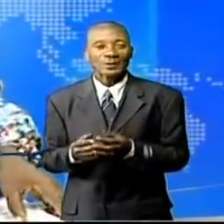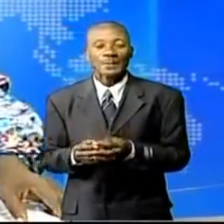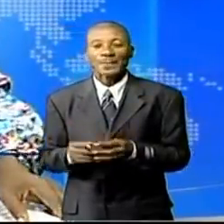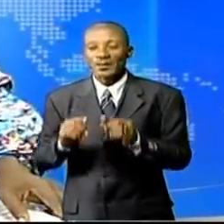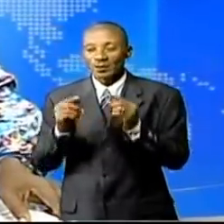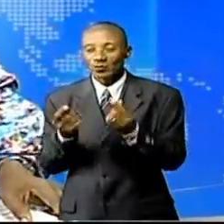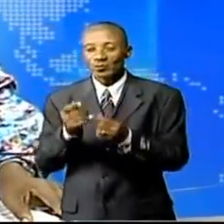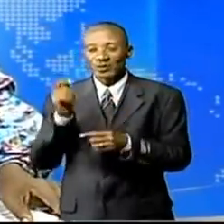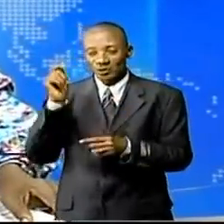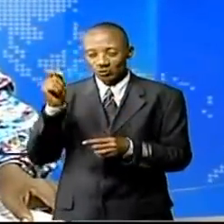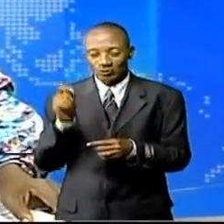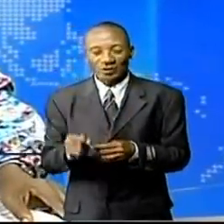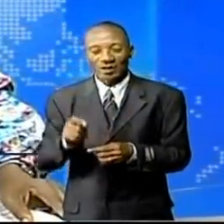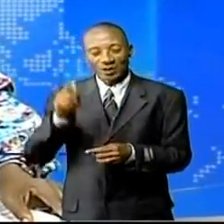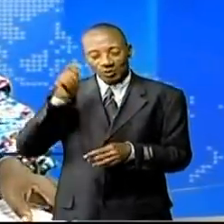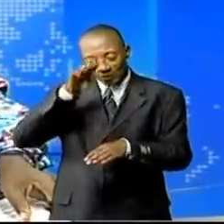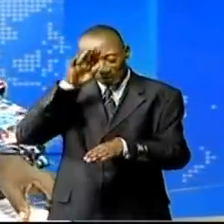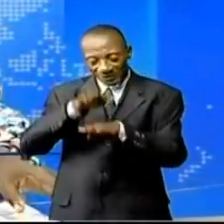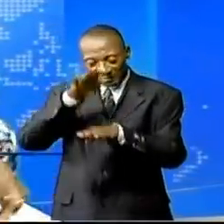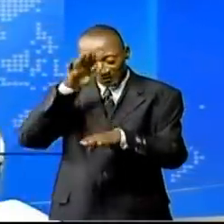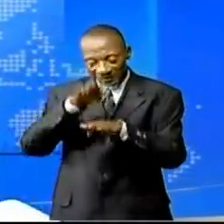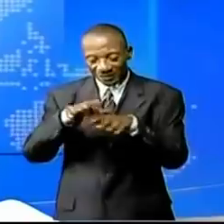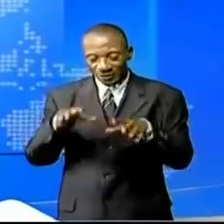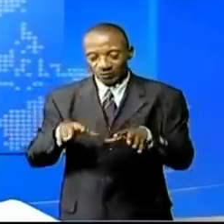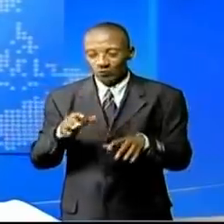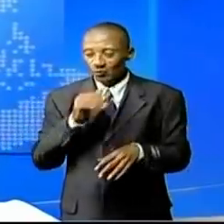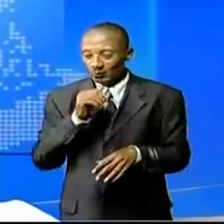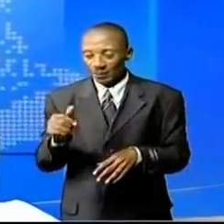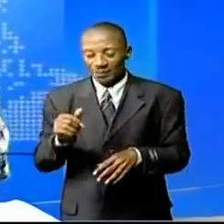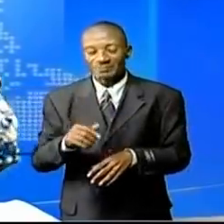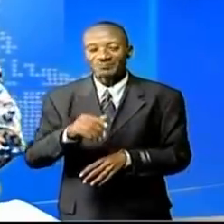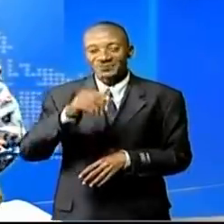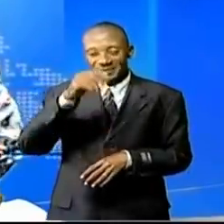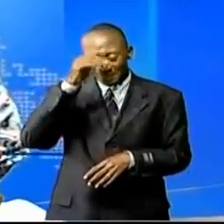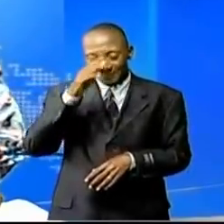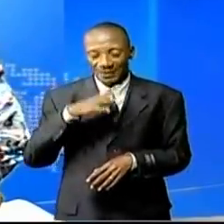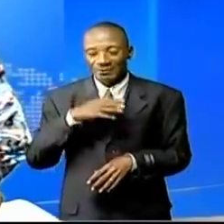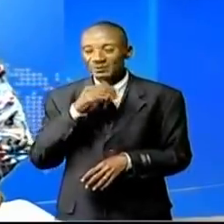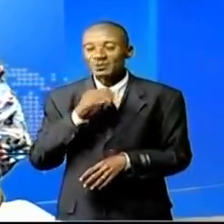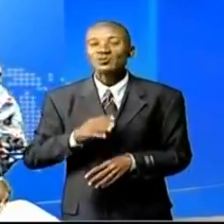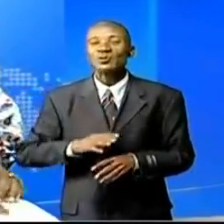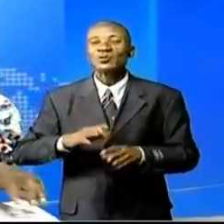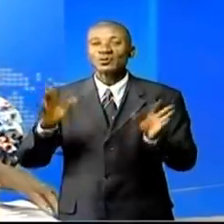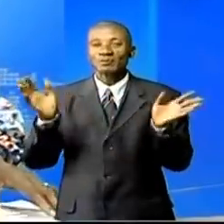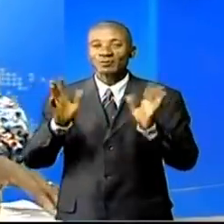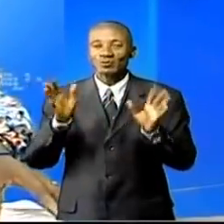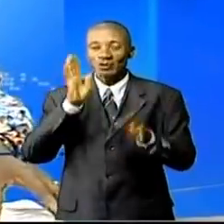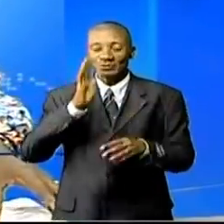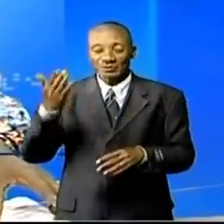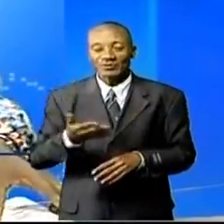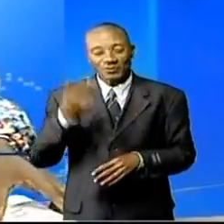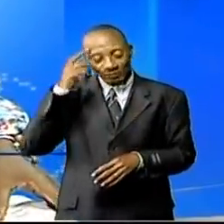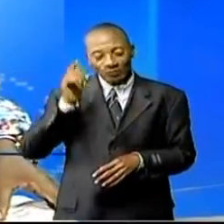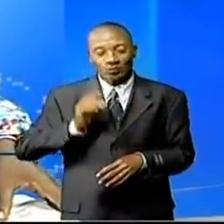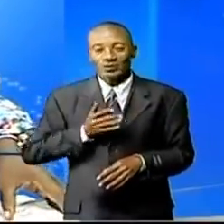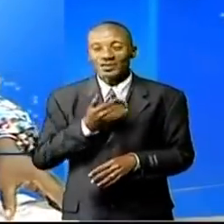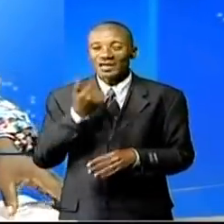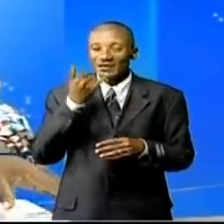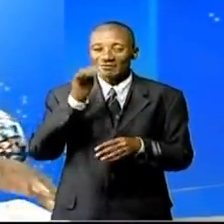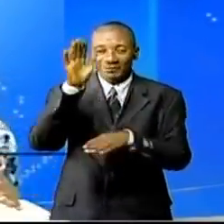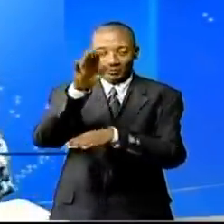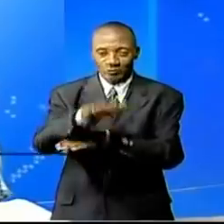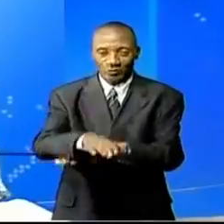le Congo jusqu'au sacrifice suprême. Madame, Messieurs, bonsoir, bienvenue à cette édition du soir, précisément de